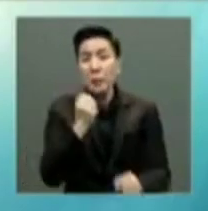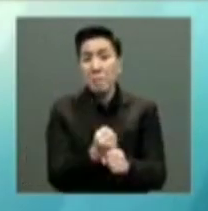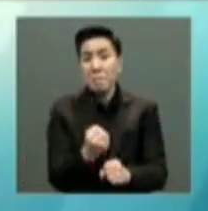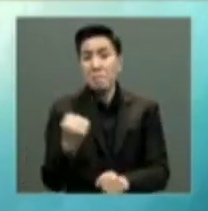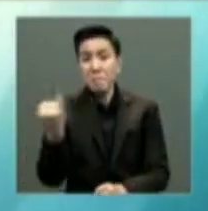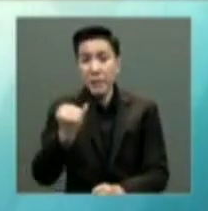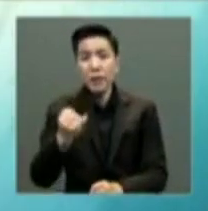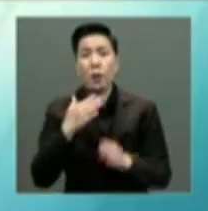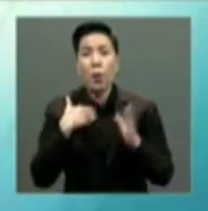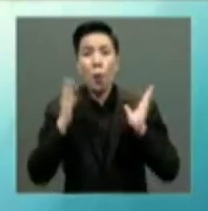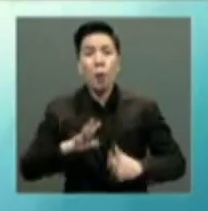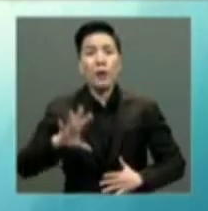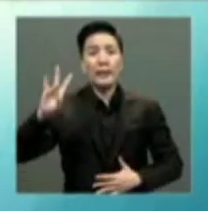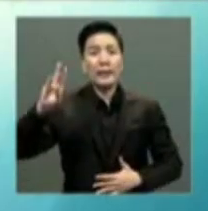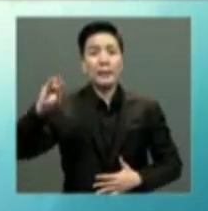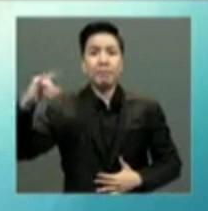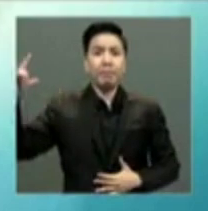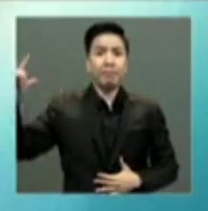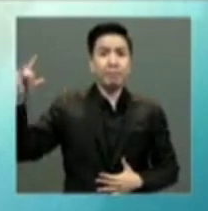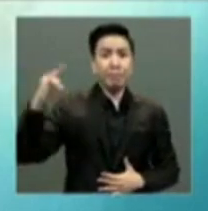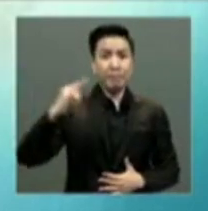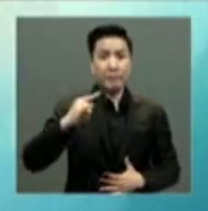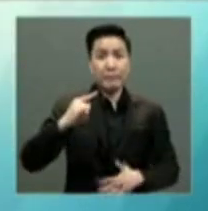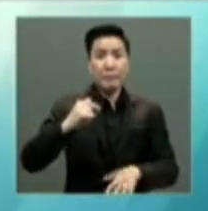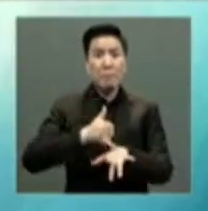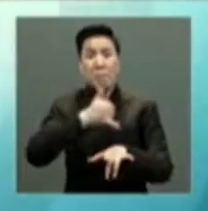กรณีของเราทำได้ไม่ดีท่านผู้ชมลองนึกภาพนะครับถ้า70กว่าคนเหล่านี้ลงเครื่องมาแล้วกระจายกันไปกลับบ้านไป